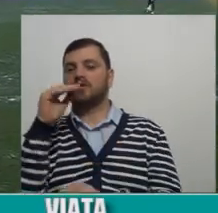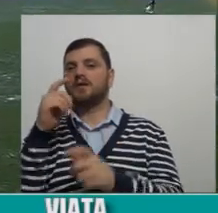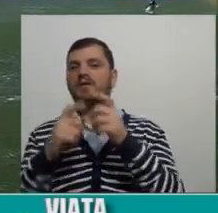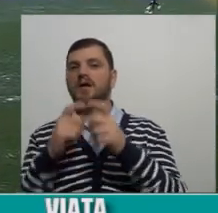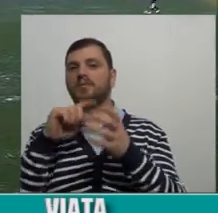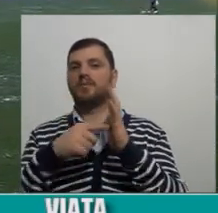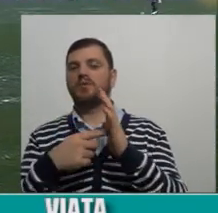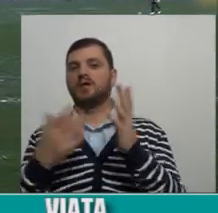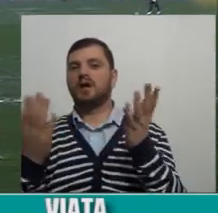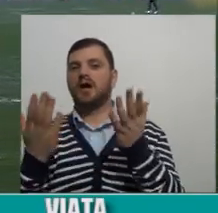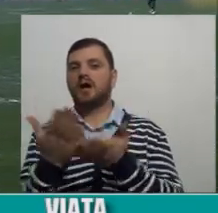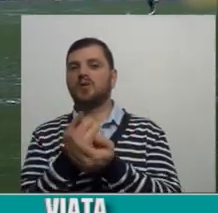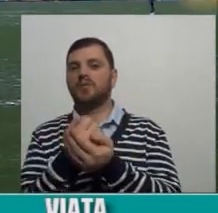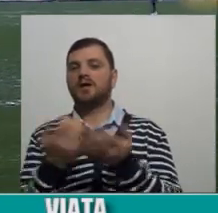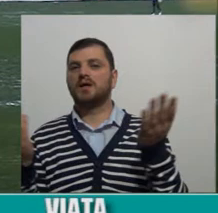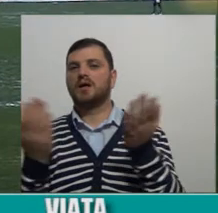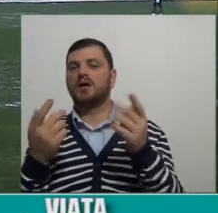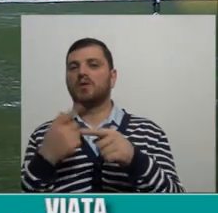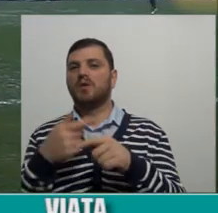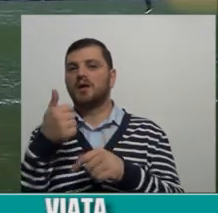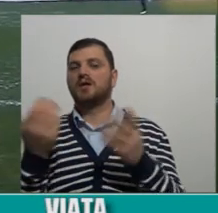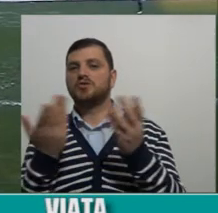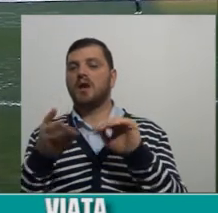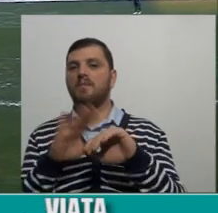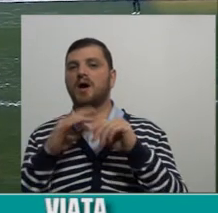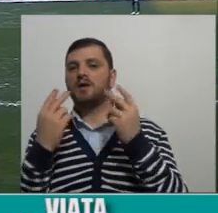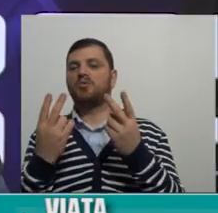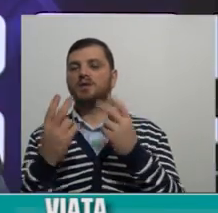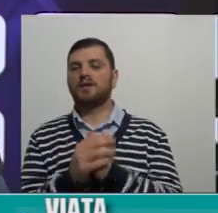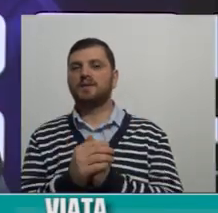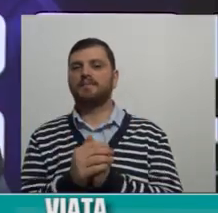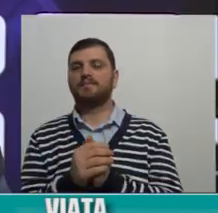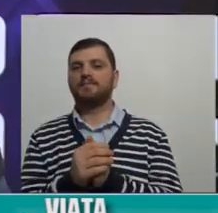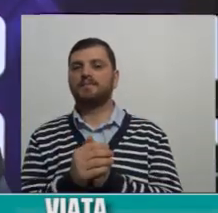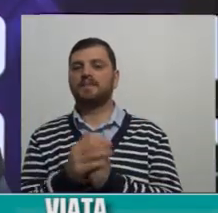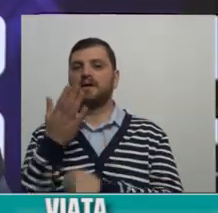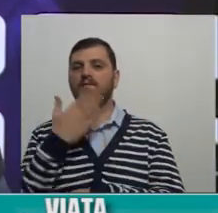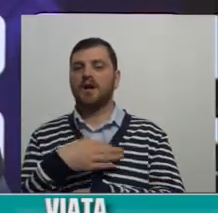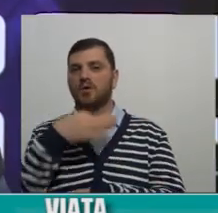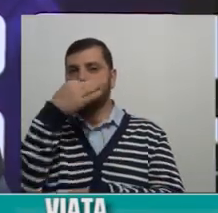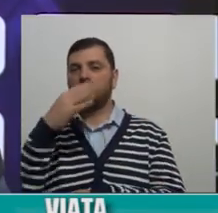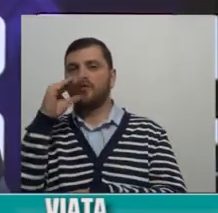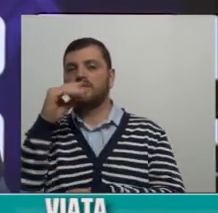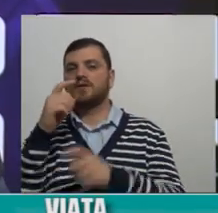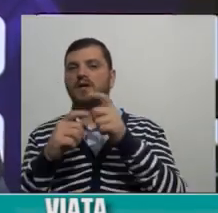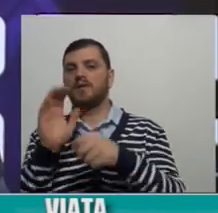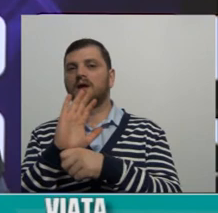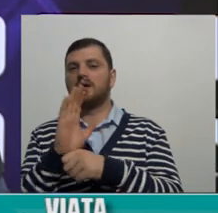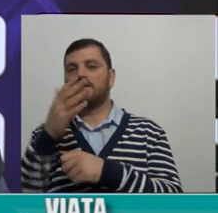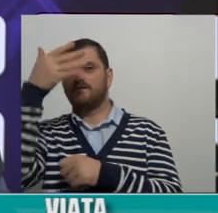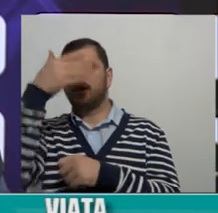de a vorbi de punctele pe care le-am acumulat, care într-adevăr sunt cele mai importante, vreau să vorbesc